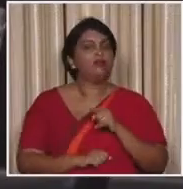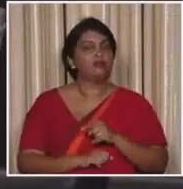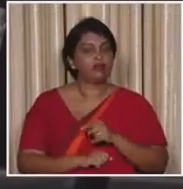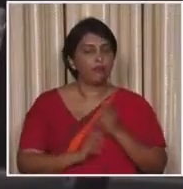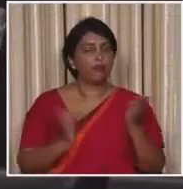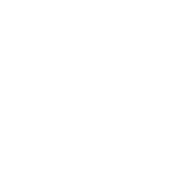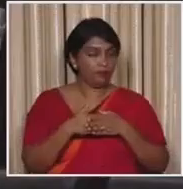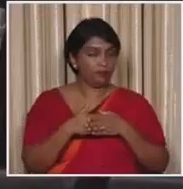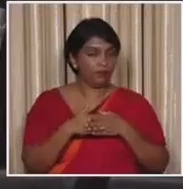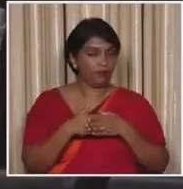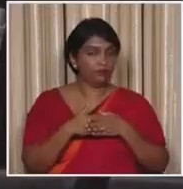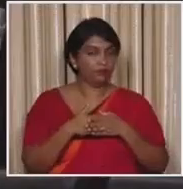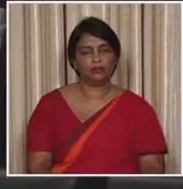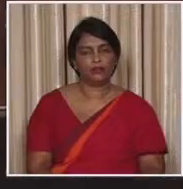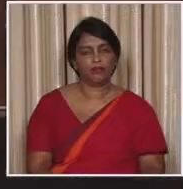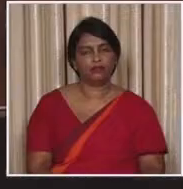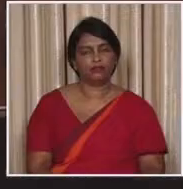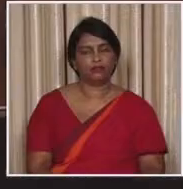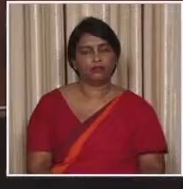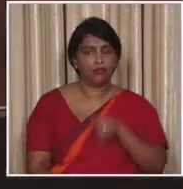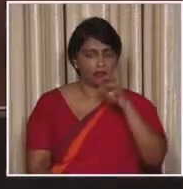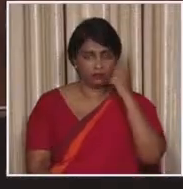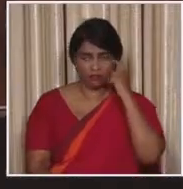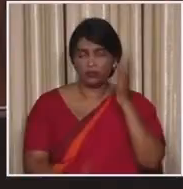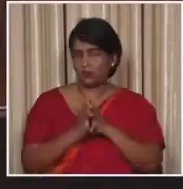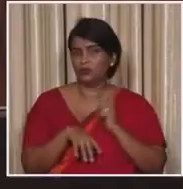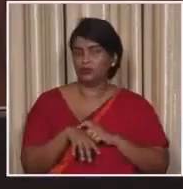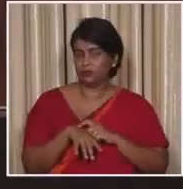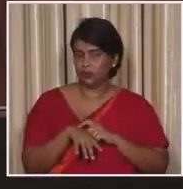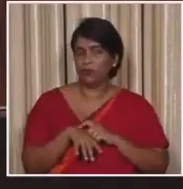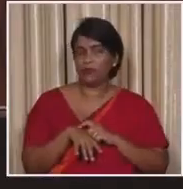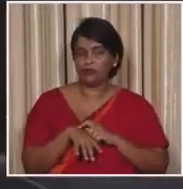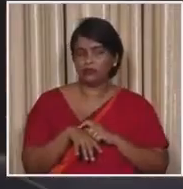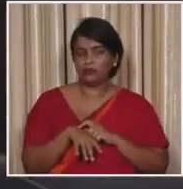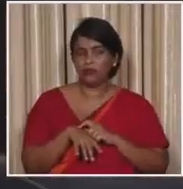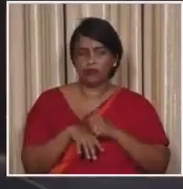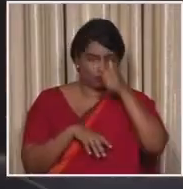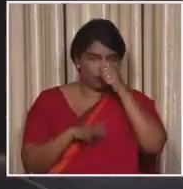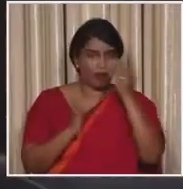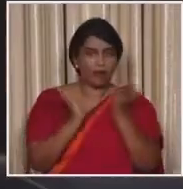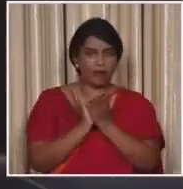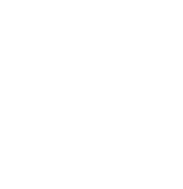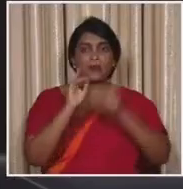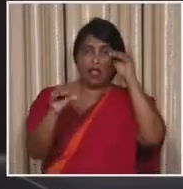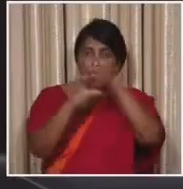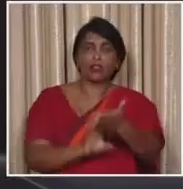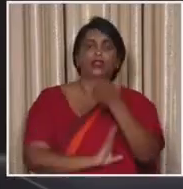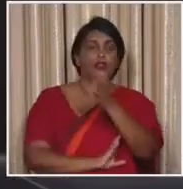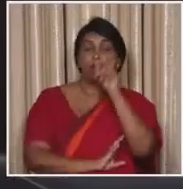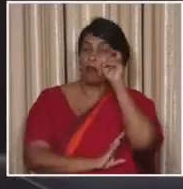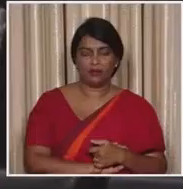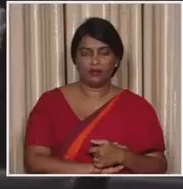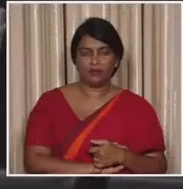මේ ඩොකියුමන්ට්ස් වල බලංගුතාවය. ඔයා දන්නවද මේ හුඟක් වෙලාවට මේ ෆෝච් ඩොකියුමන්ට්ස් හදන්නේ ඔබතුමාගේ අමාත්‍යංශය ඇතුළෙන්මයි. ඒක පොඩ්ඩක්